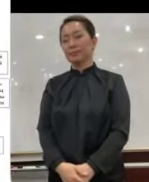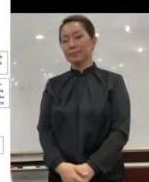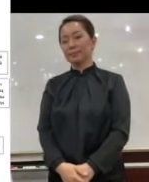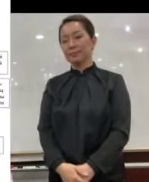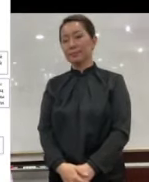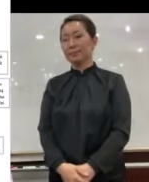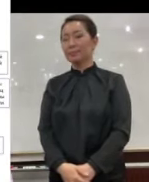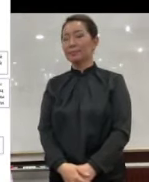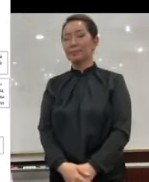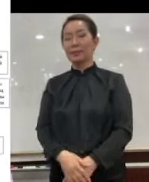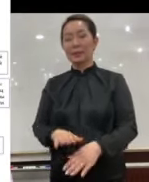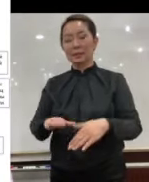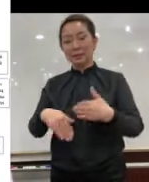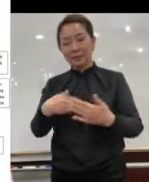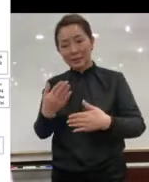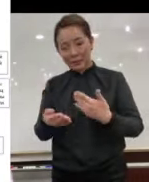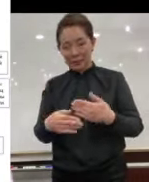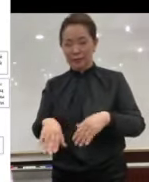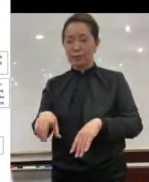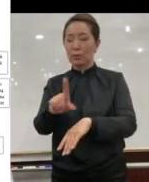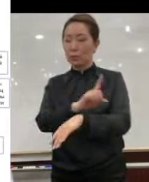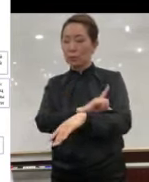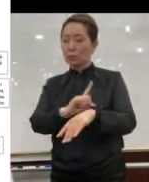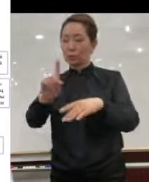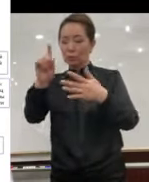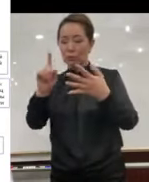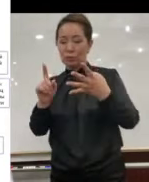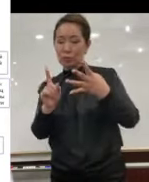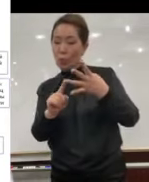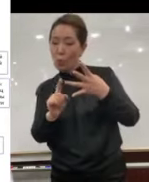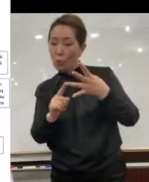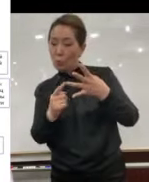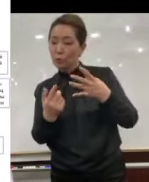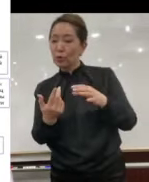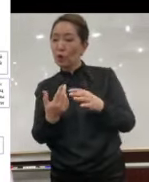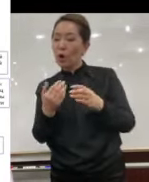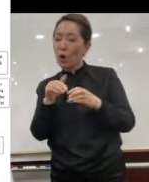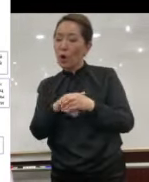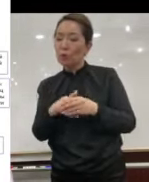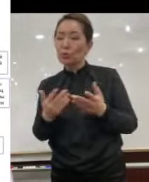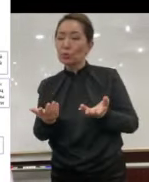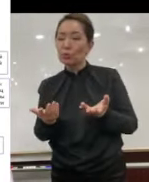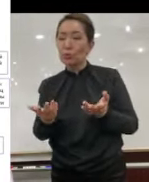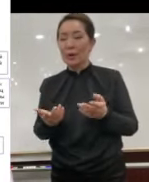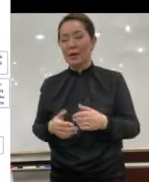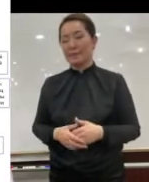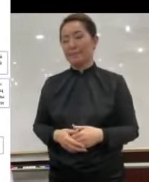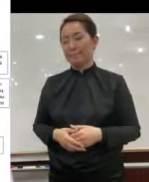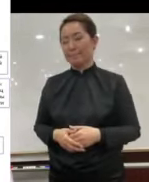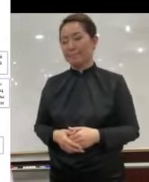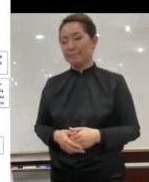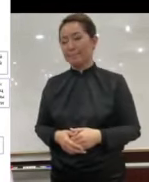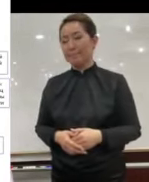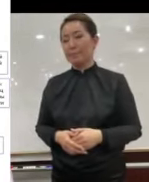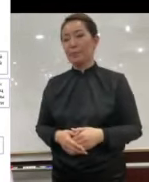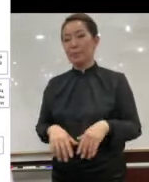За дараагийн үр дүнд 3-т багтаж байгаа нэг чиглэл маань болохоор юу гэхээр хөгжлийн бэрхшээл